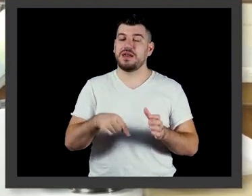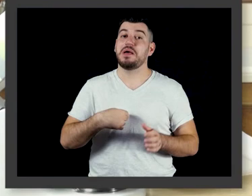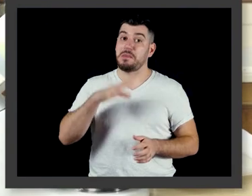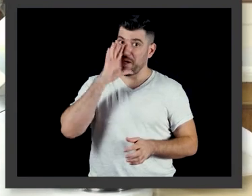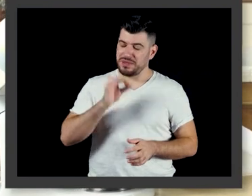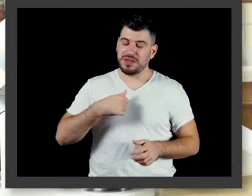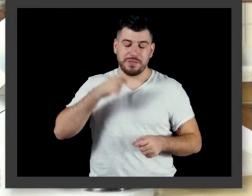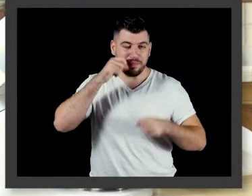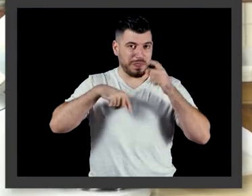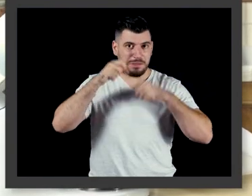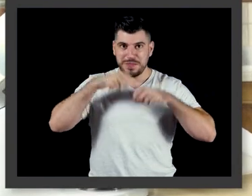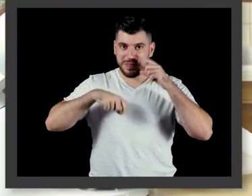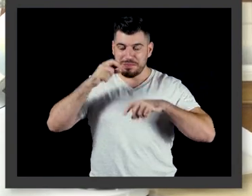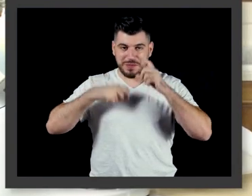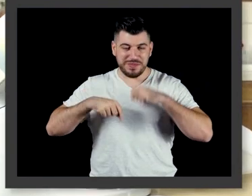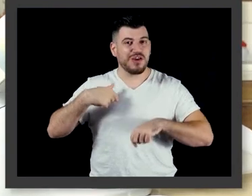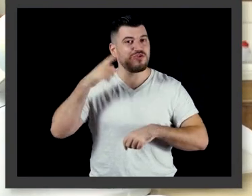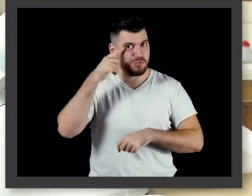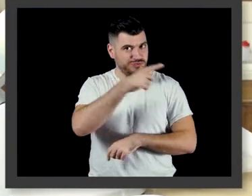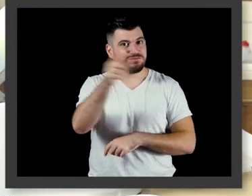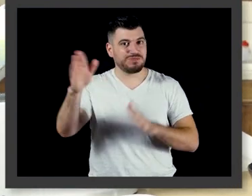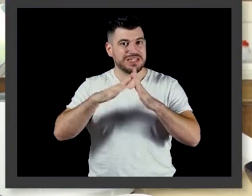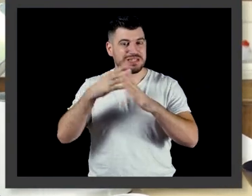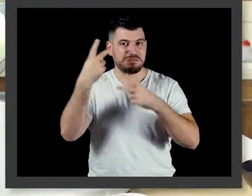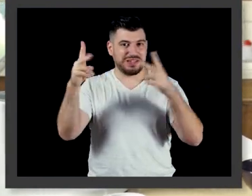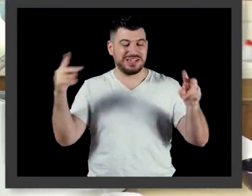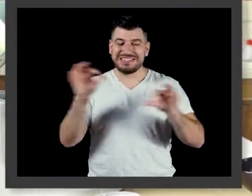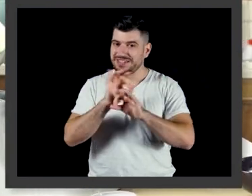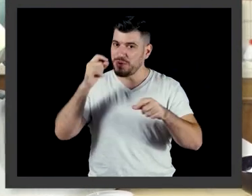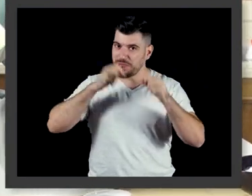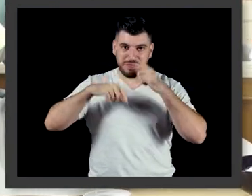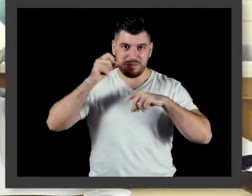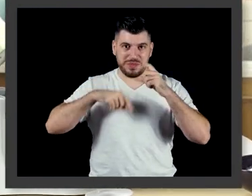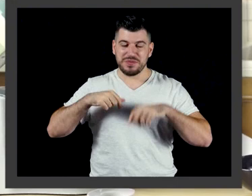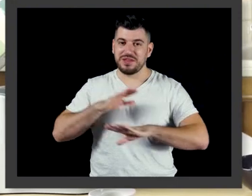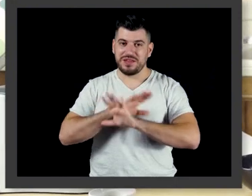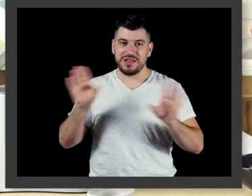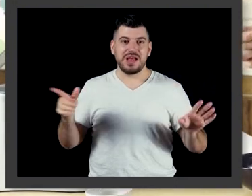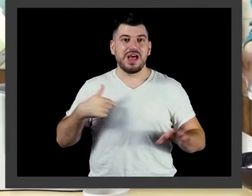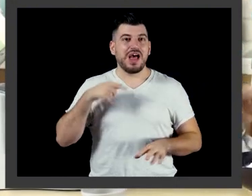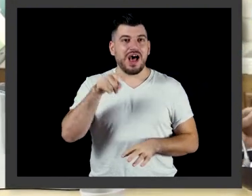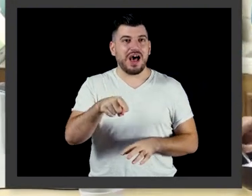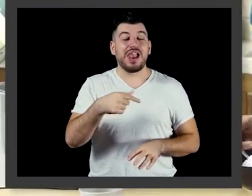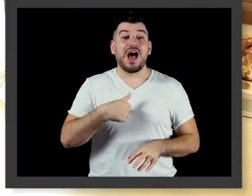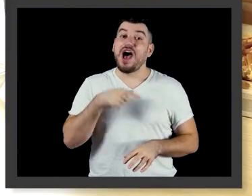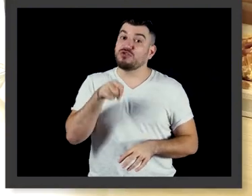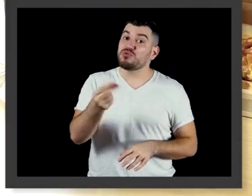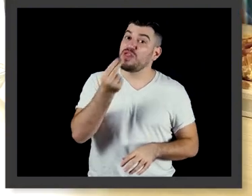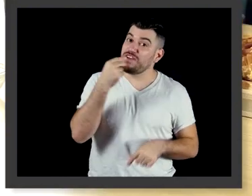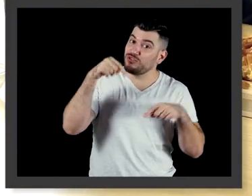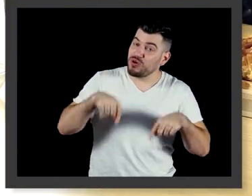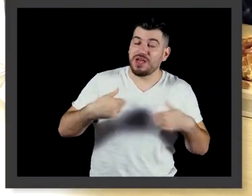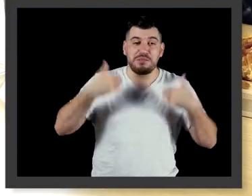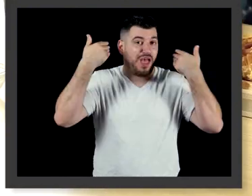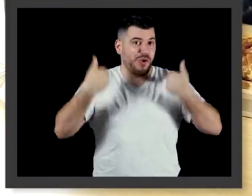πραγματικά. Νομίζω πως τρέχουν και τα δικά σας σάλια. Ολονών τα σάλια τρέχουνε, αλλά ο μόνος τυχερός που θα φάει τώρα αμέσως είμαι εγώ. Βέβαια,